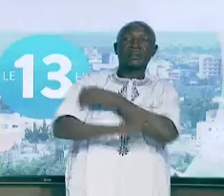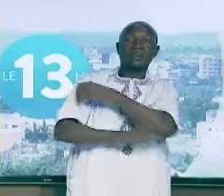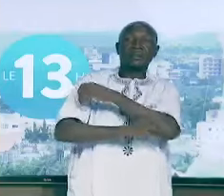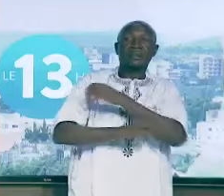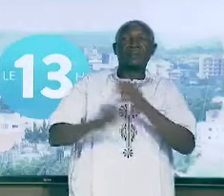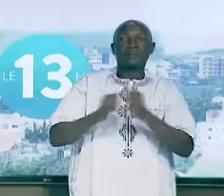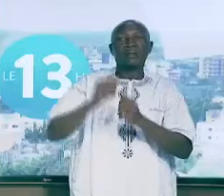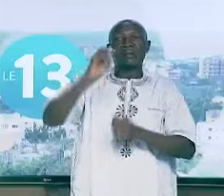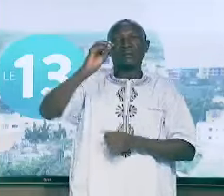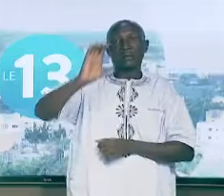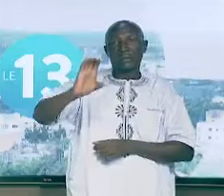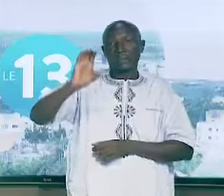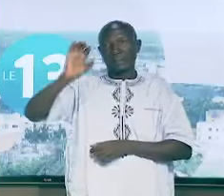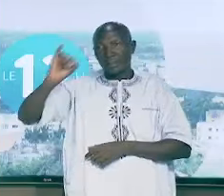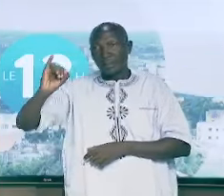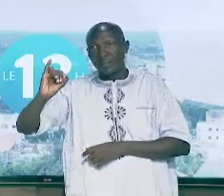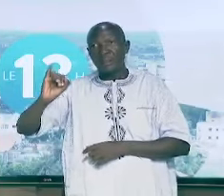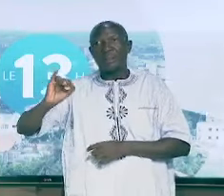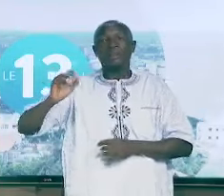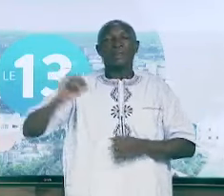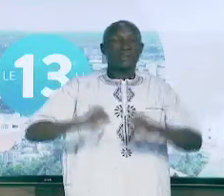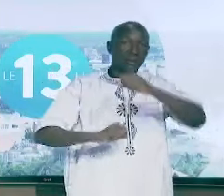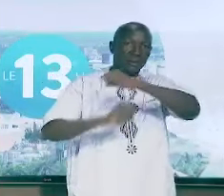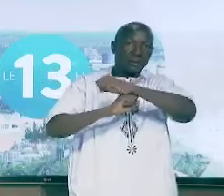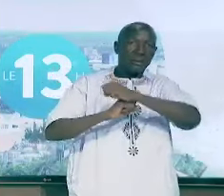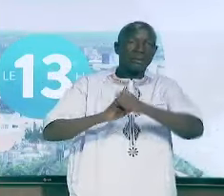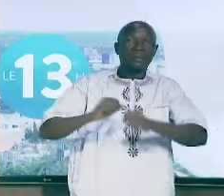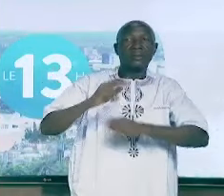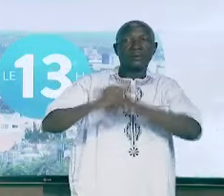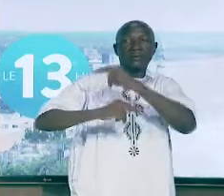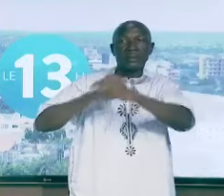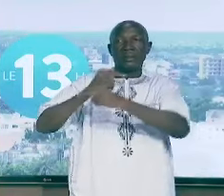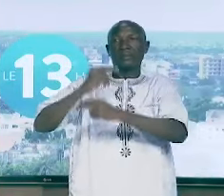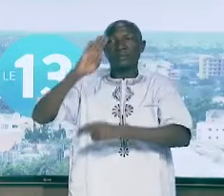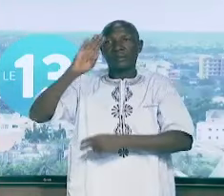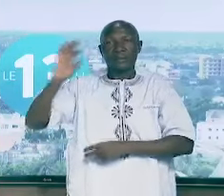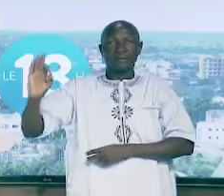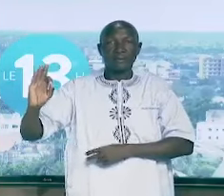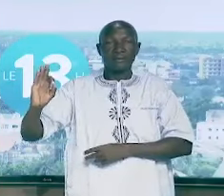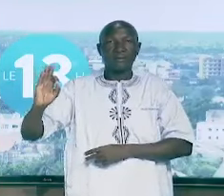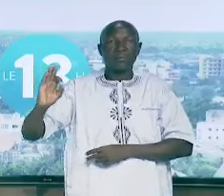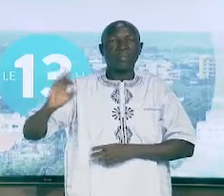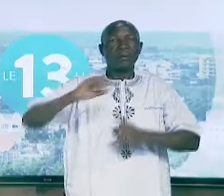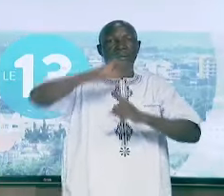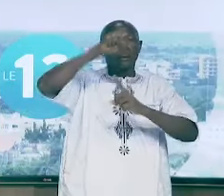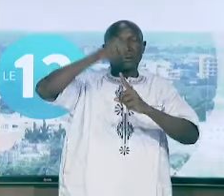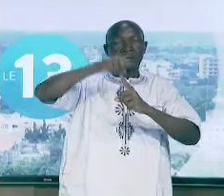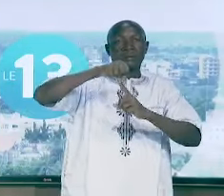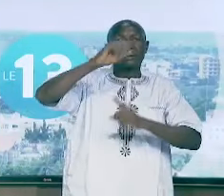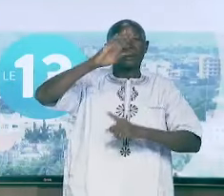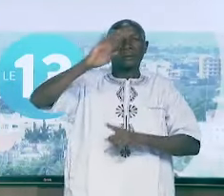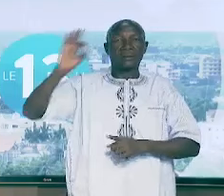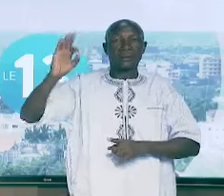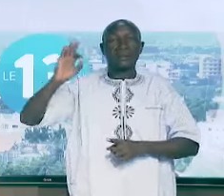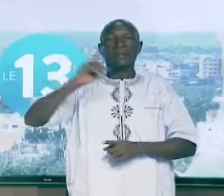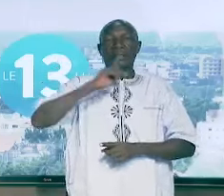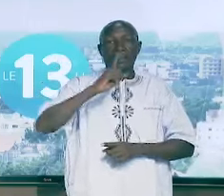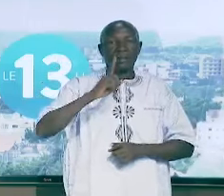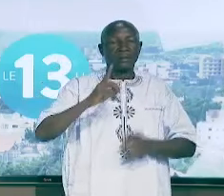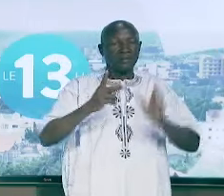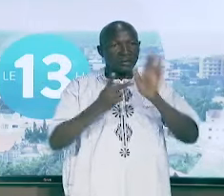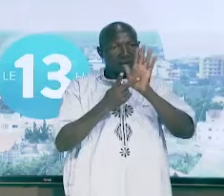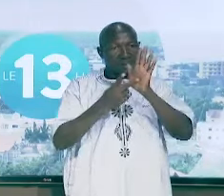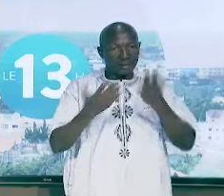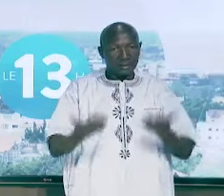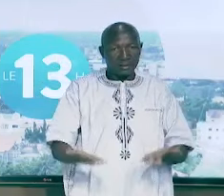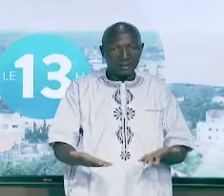l'OCI, la situation sécuritaire et humanitaire au Burkina Faso. La situation du Burkina est ici présentée.